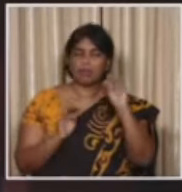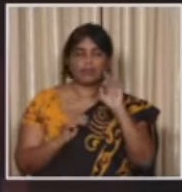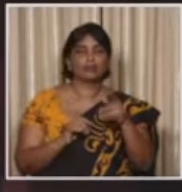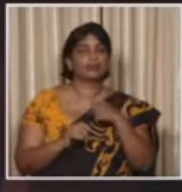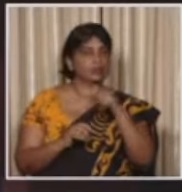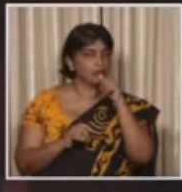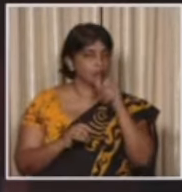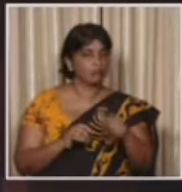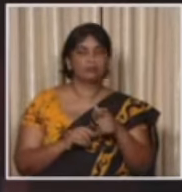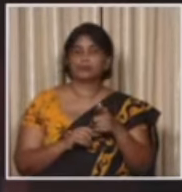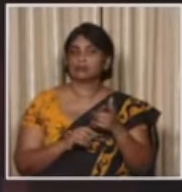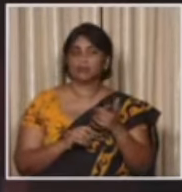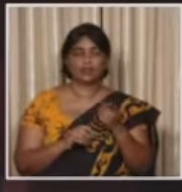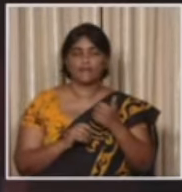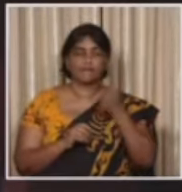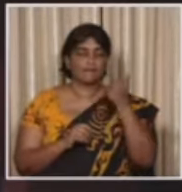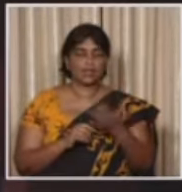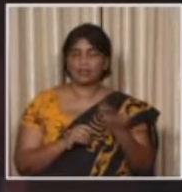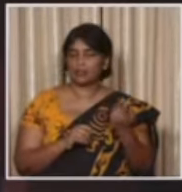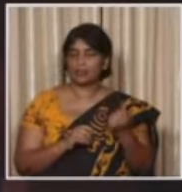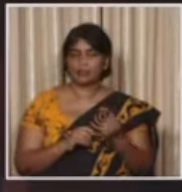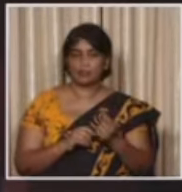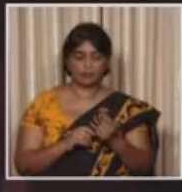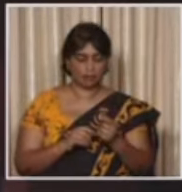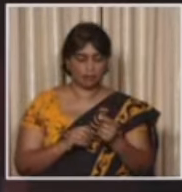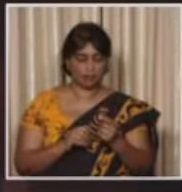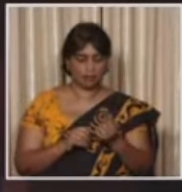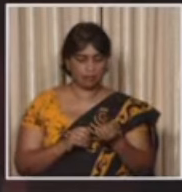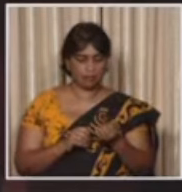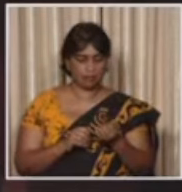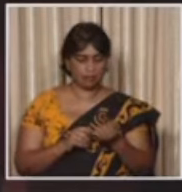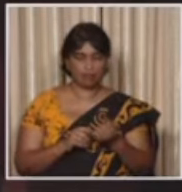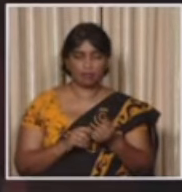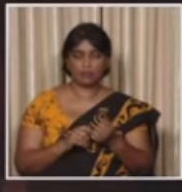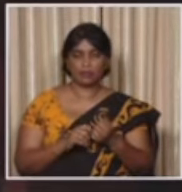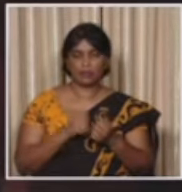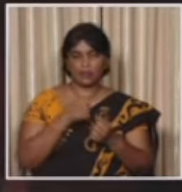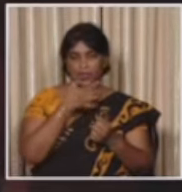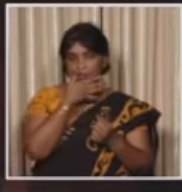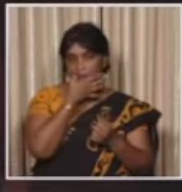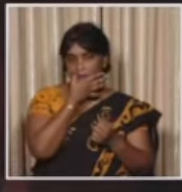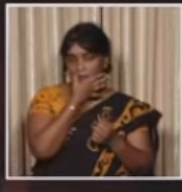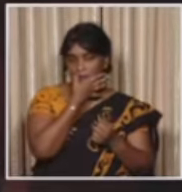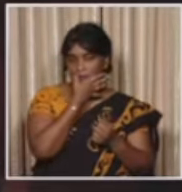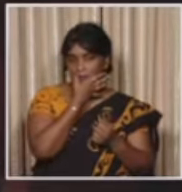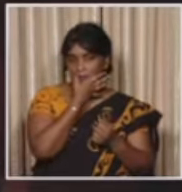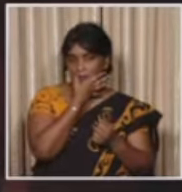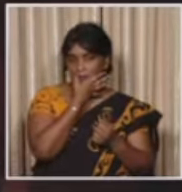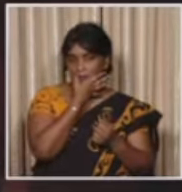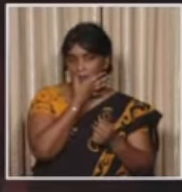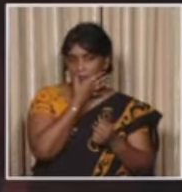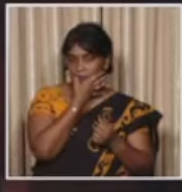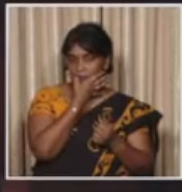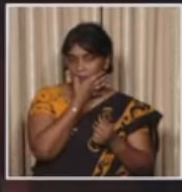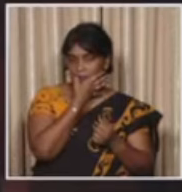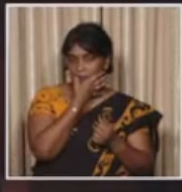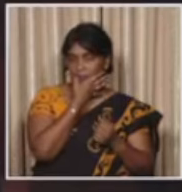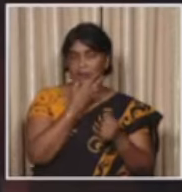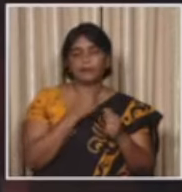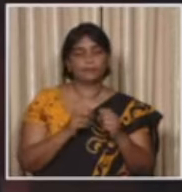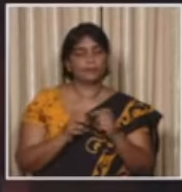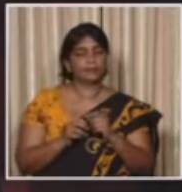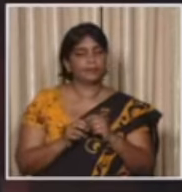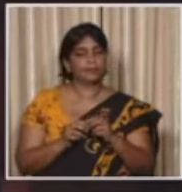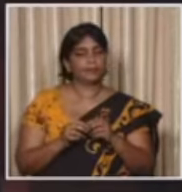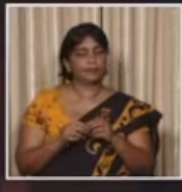ඇත්ත වශයෙන්ම වැදගත් වන්නේ නැහැ. බෙන්ජමින් ඩිස්රේලි ප්‍රකාශ කරලා තිබෙනවා, "Through perseverance,